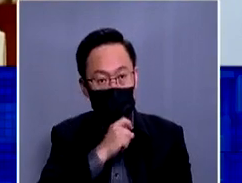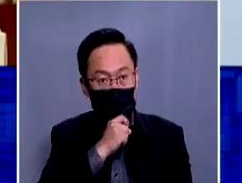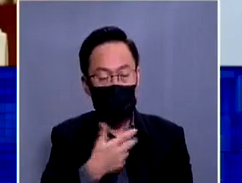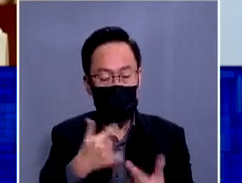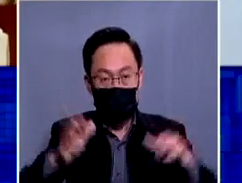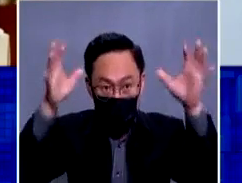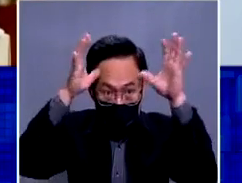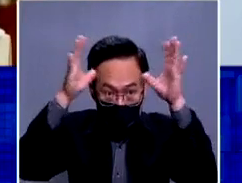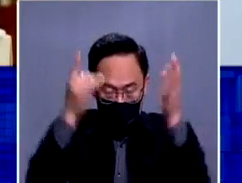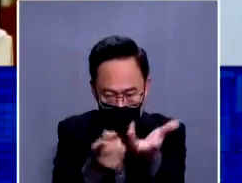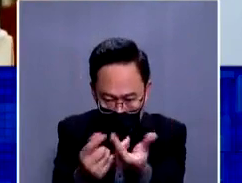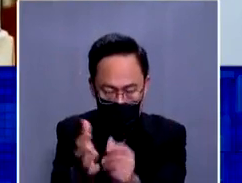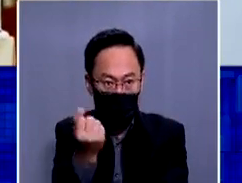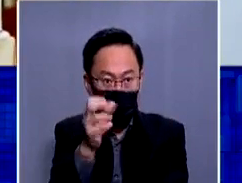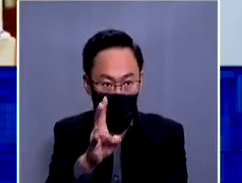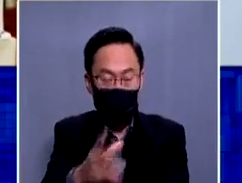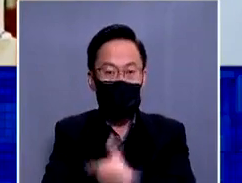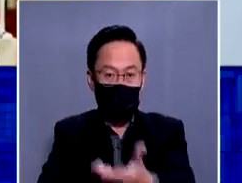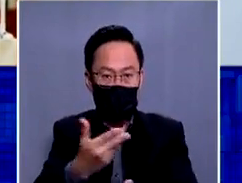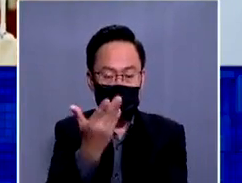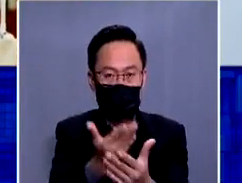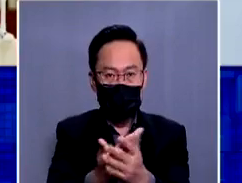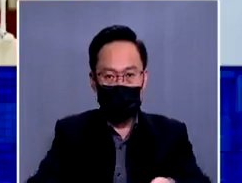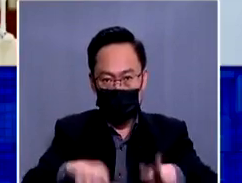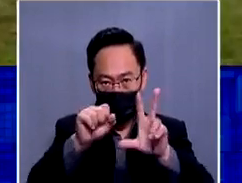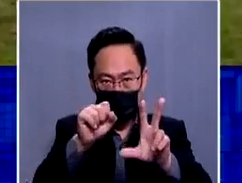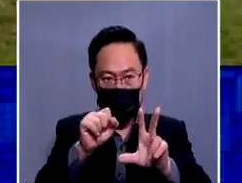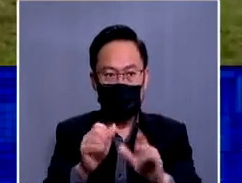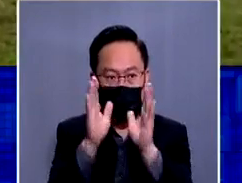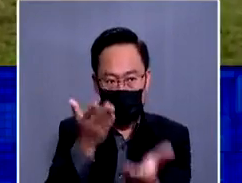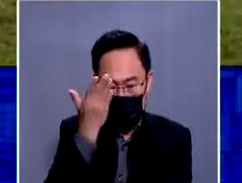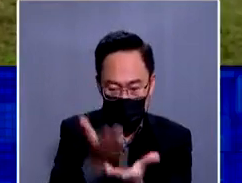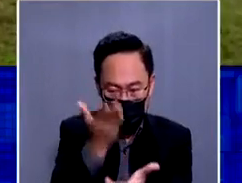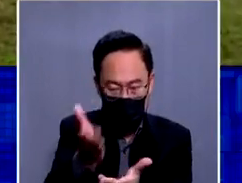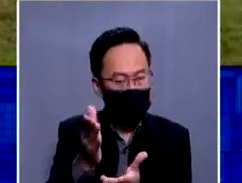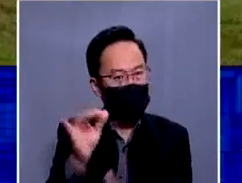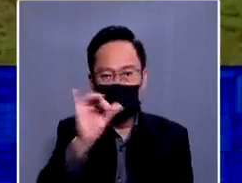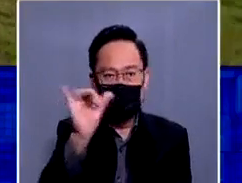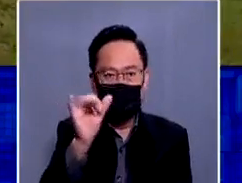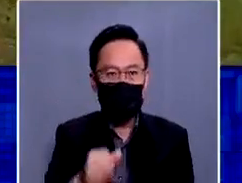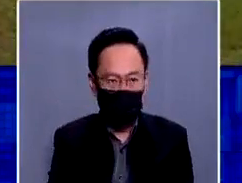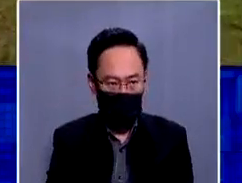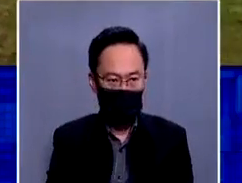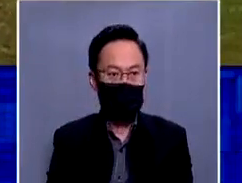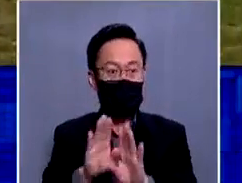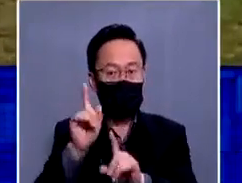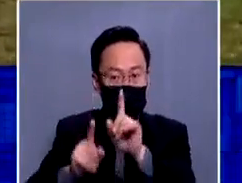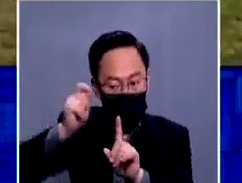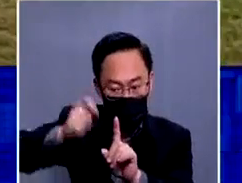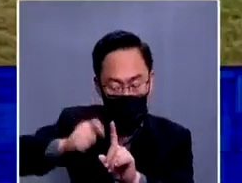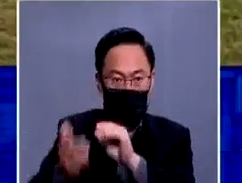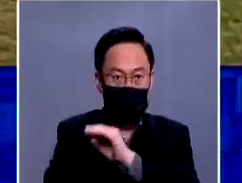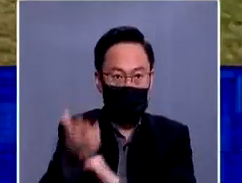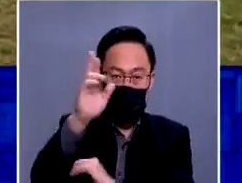ท่อตลาดเป็นฝูงราคาเริ่มต้นฝูงละ 300,000 บาทยังไม่มีผู้ยื่นแข่งราคาหลังจากที่เปิดการแข่งขันในช่วงเช้าเนี่ยนะคะ